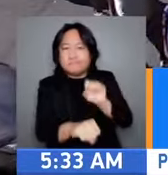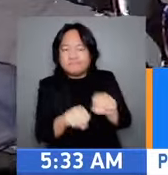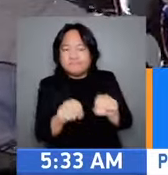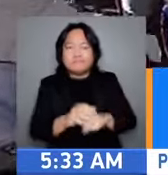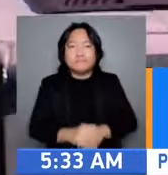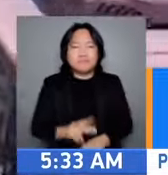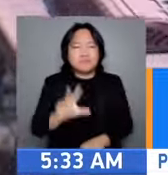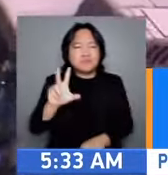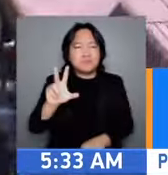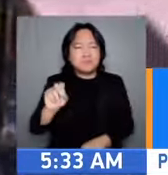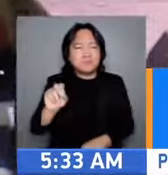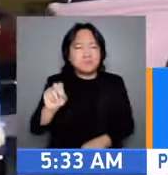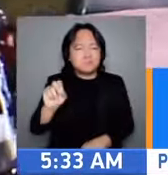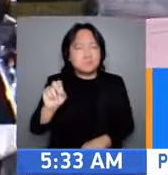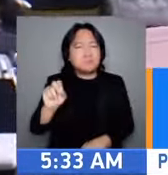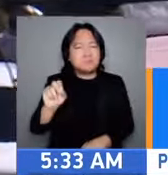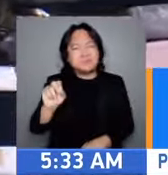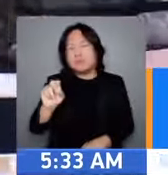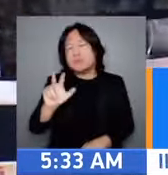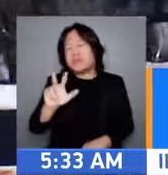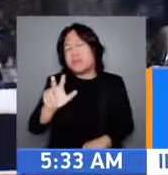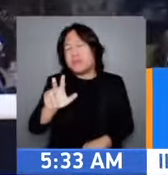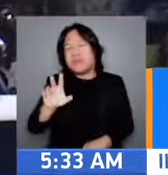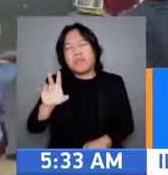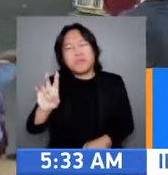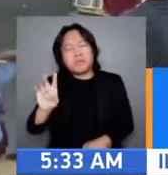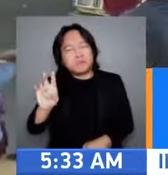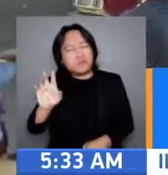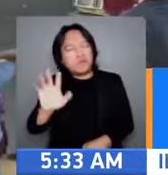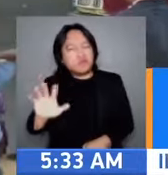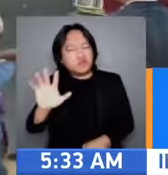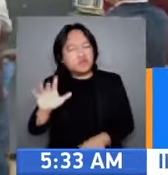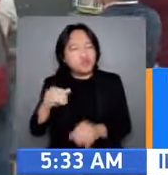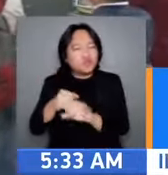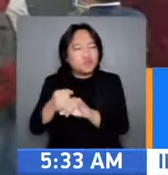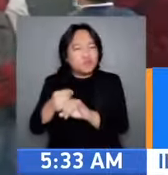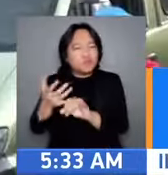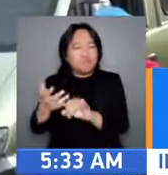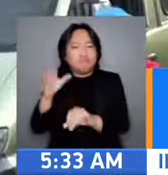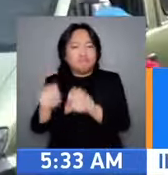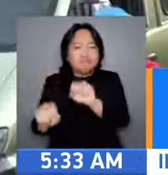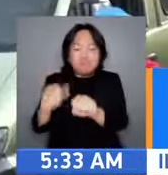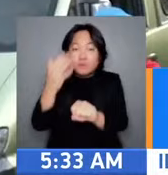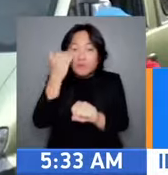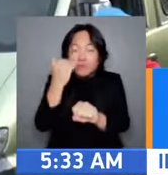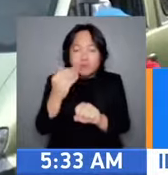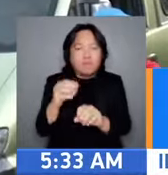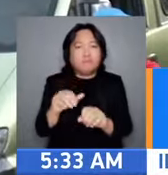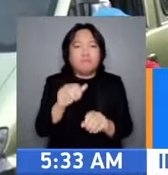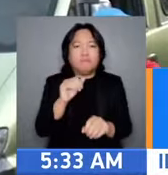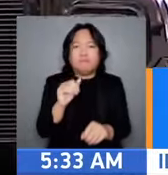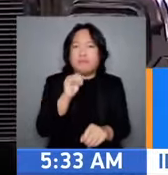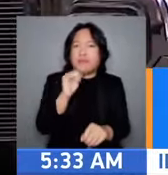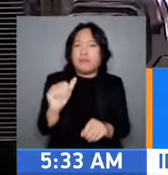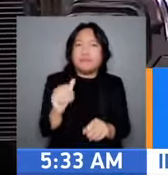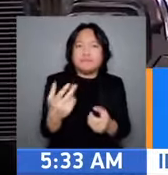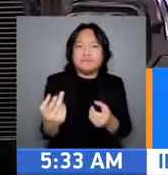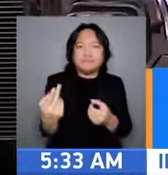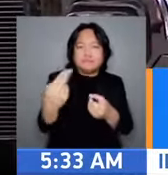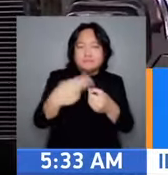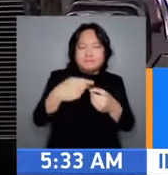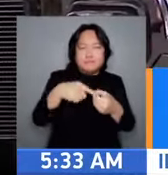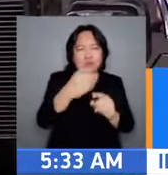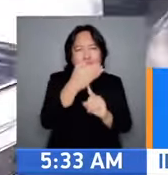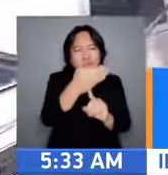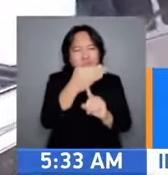Pasada. Nagbabala rin ng LTFRB na posibleng mawala ng prangkisa ang iba pang sumama sa transport strike. Ang Department